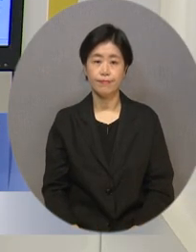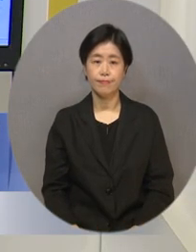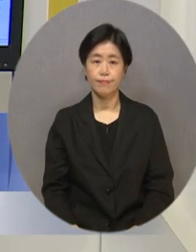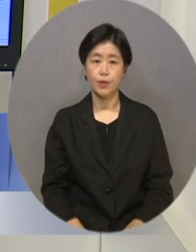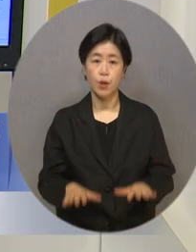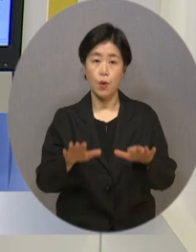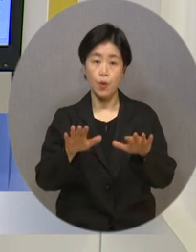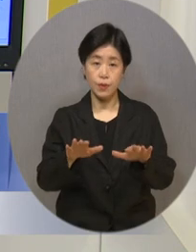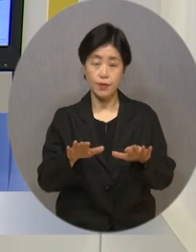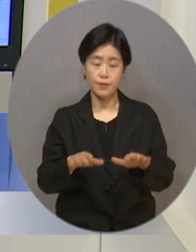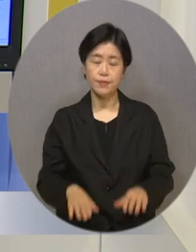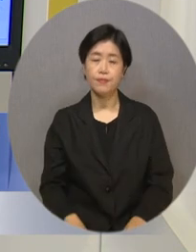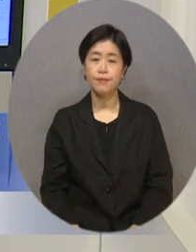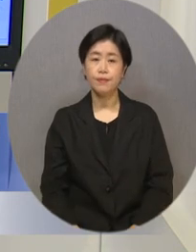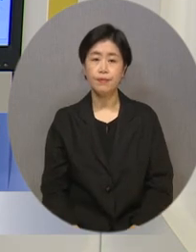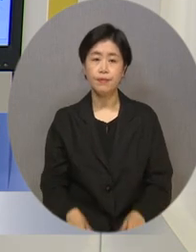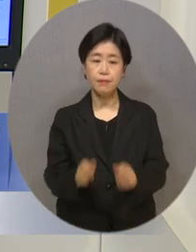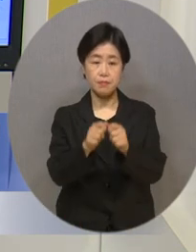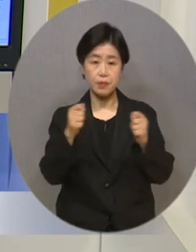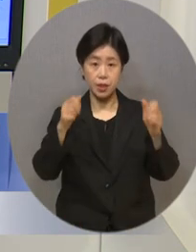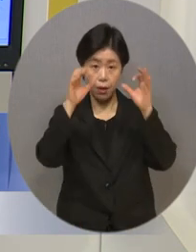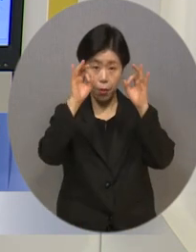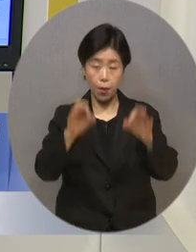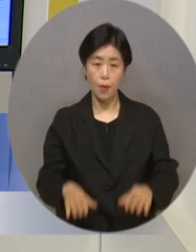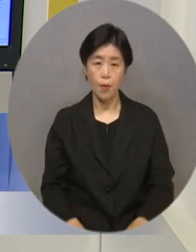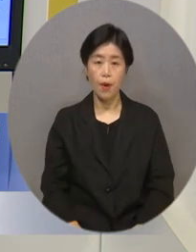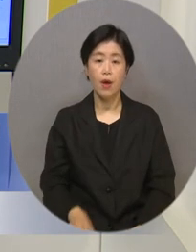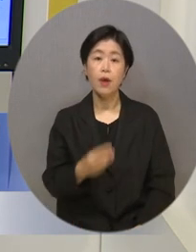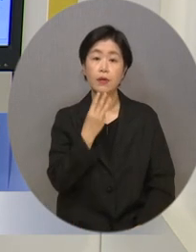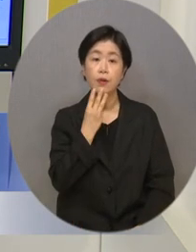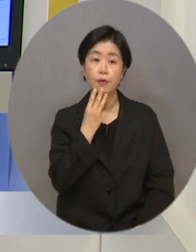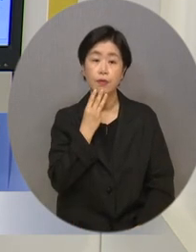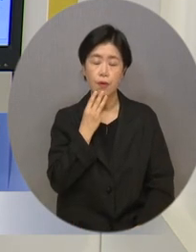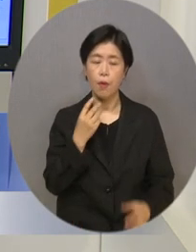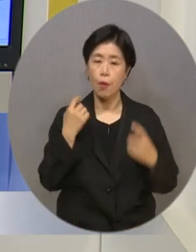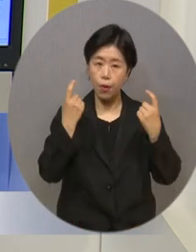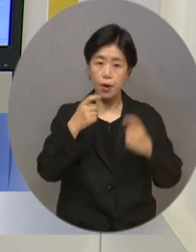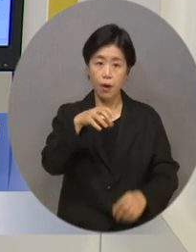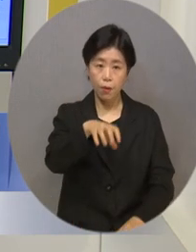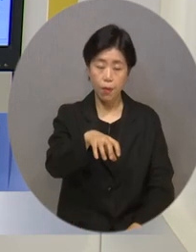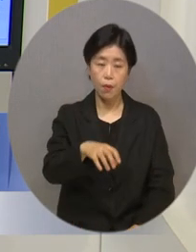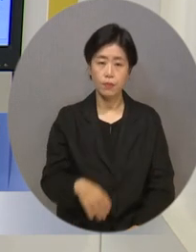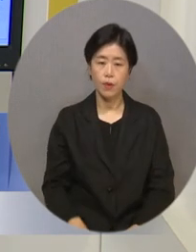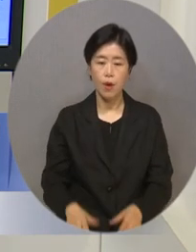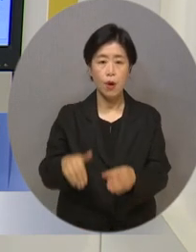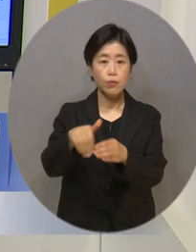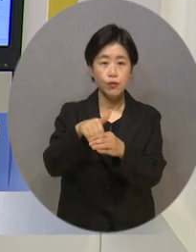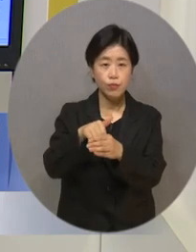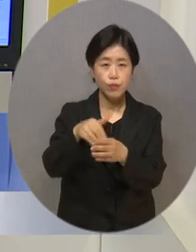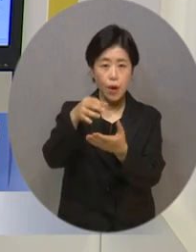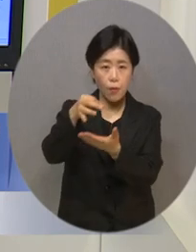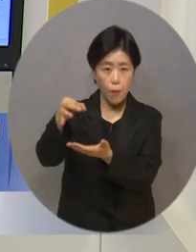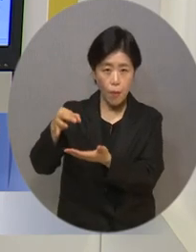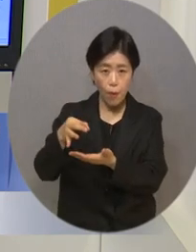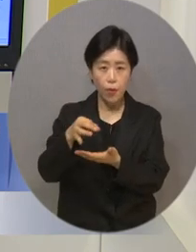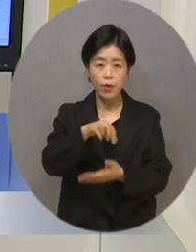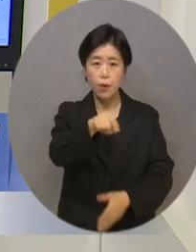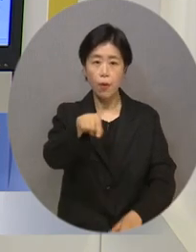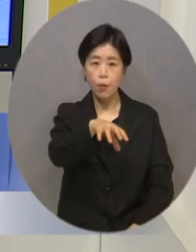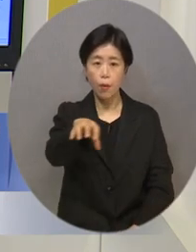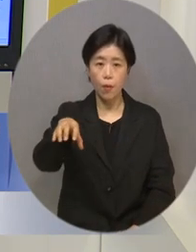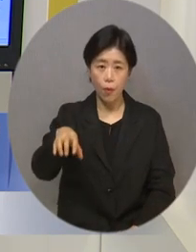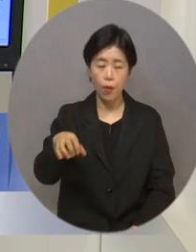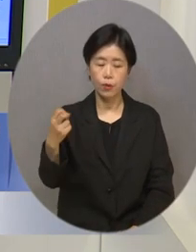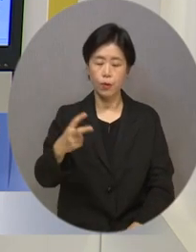오늘 장애인 신문 4면에서는 서울 관광재단이 문화재청 국능유적본부와 궁궐 유니버설